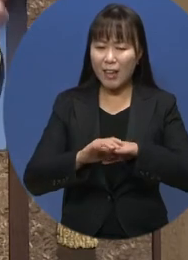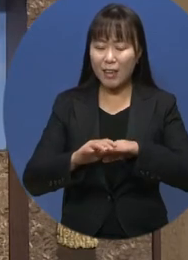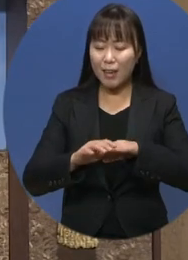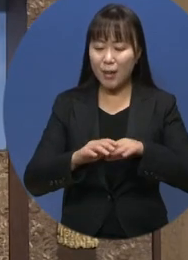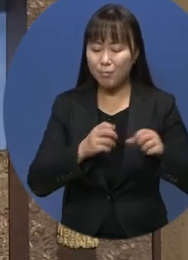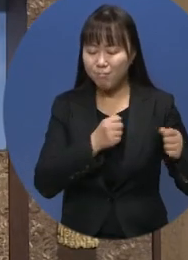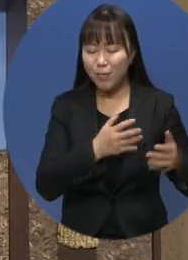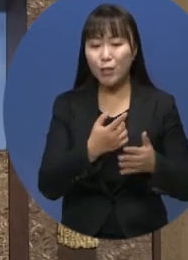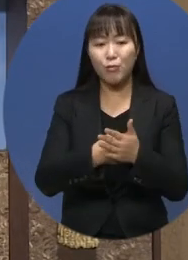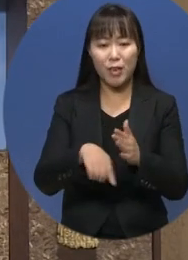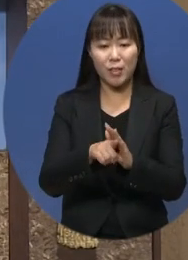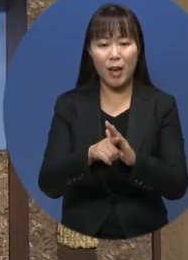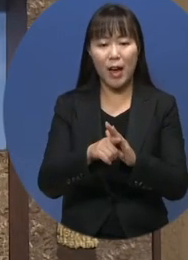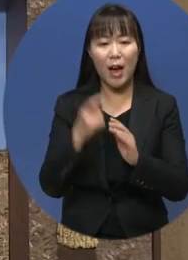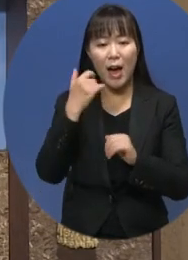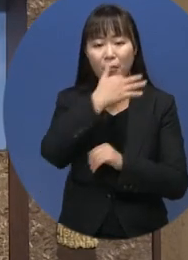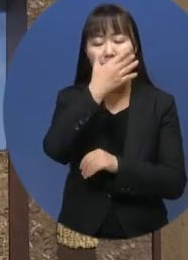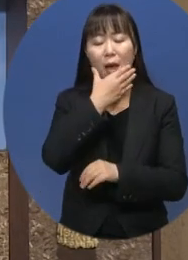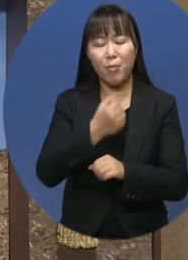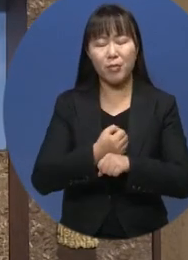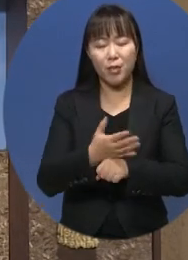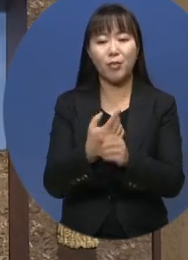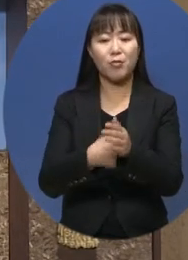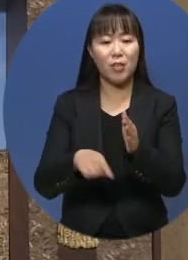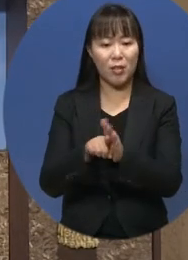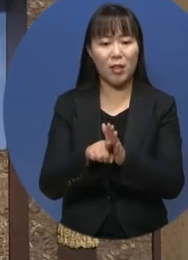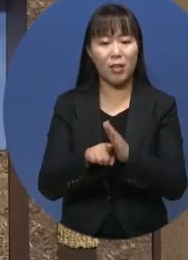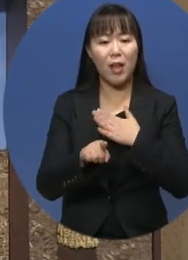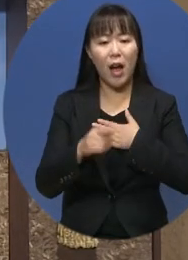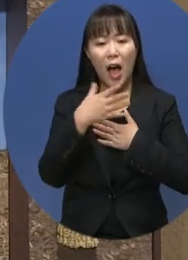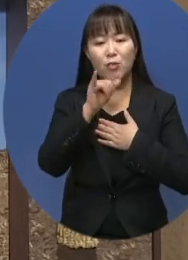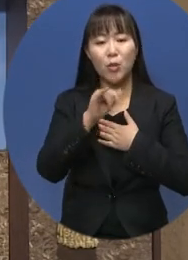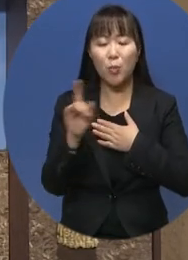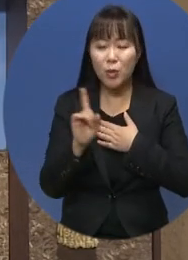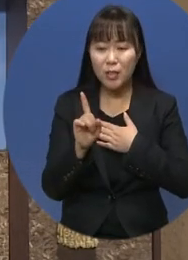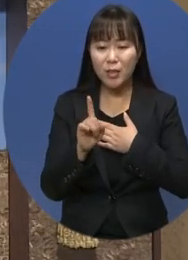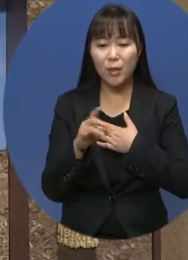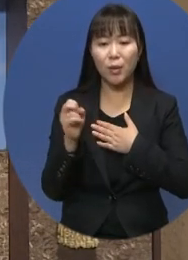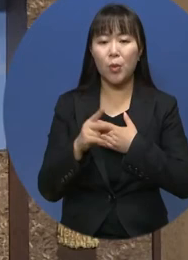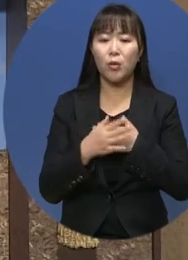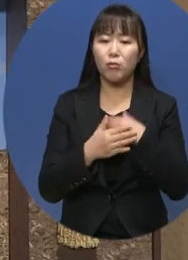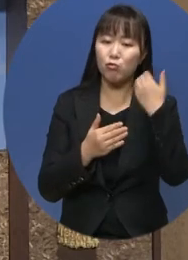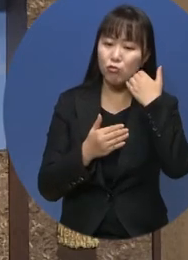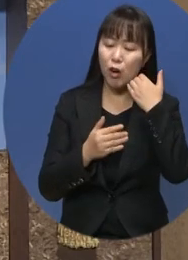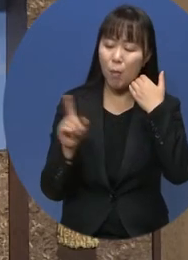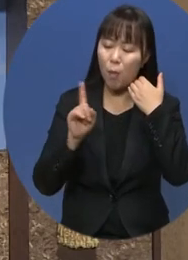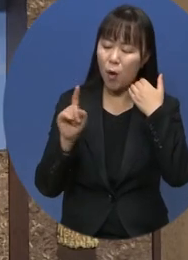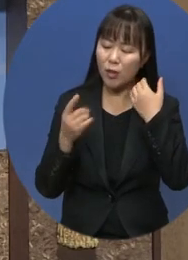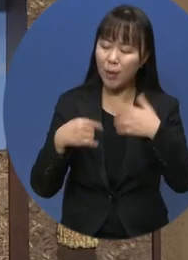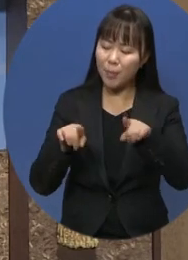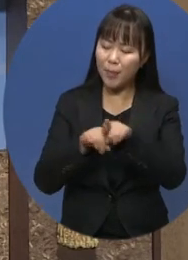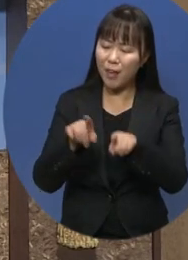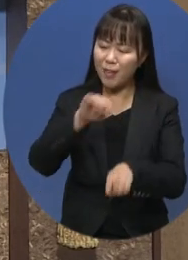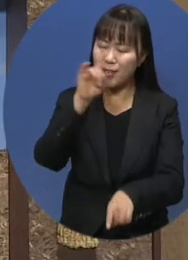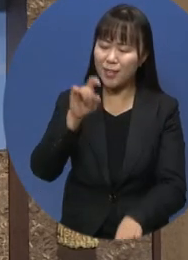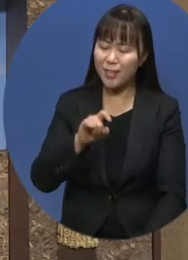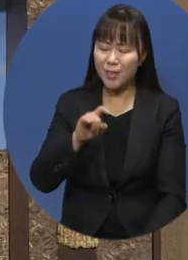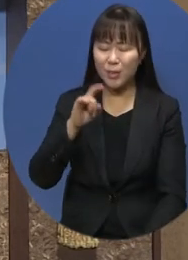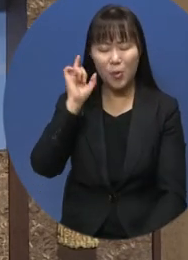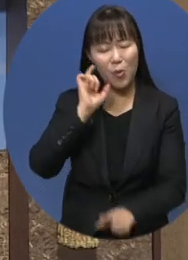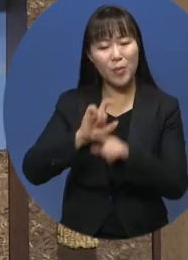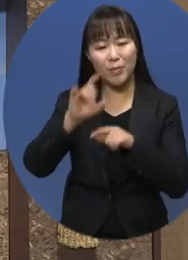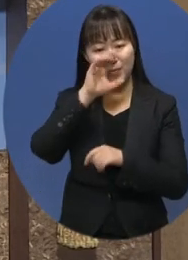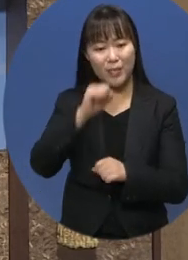우리 동네 아름다운 행복을 전파하기 위해서 내가 무엇을 할 수 있는지 또 누구와 무엇을 할까를 함께 고민해 보면